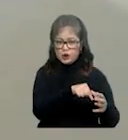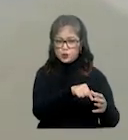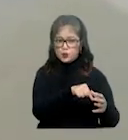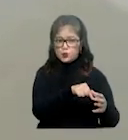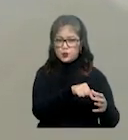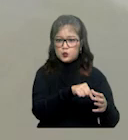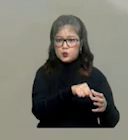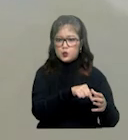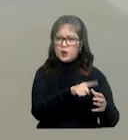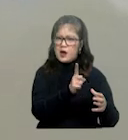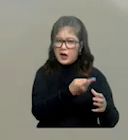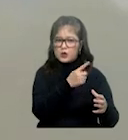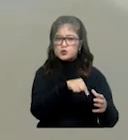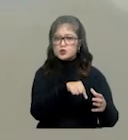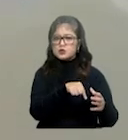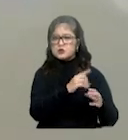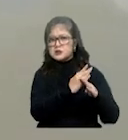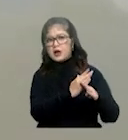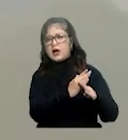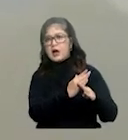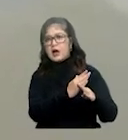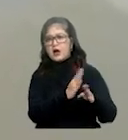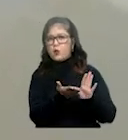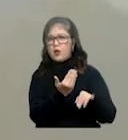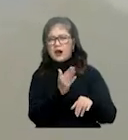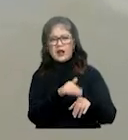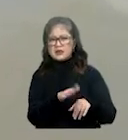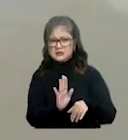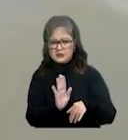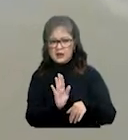harus diantisipasi jangan sampai hal ini terulang dan terjadi pada gelombang kedua.